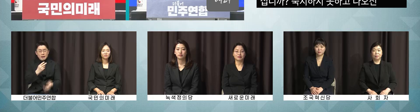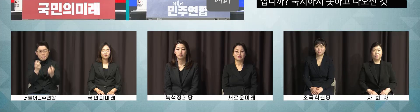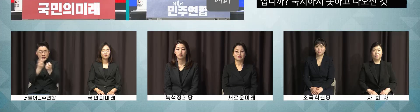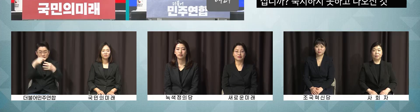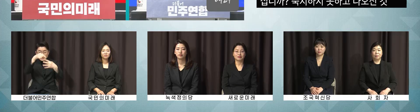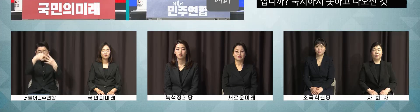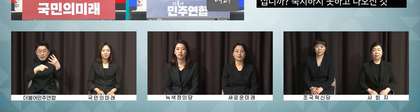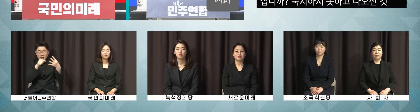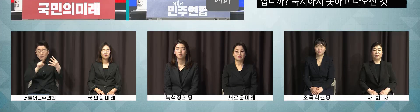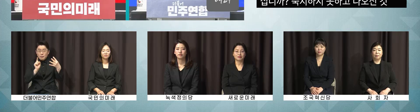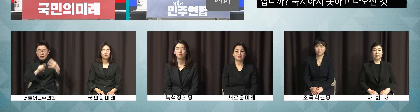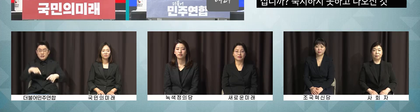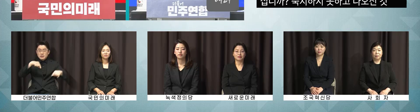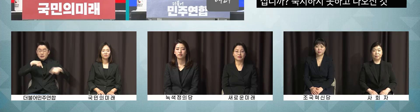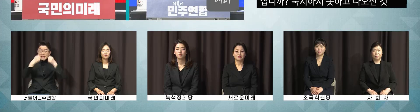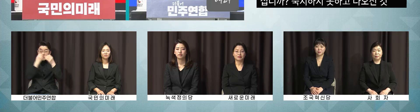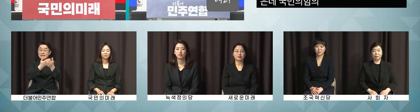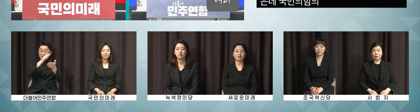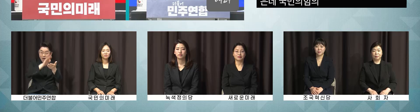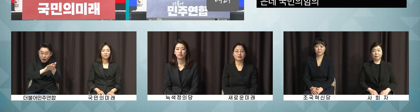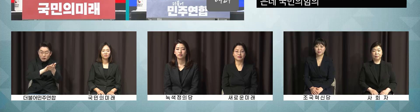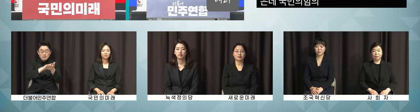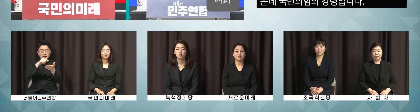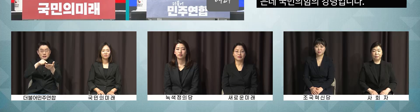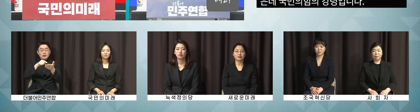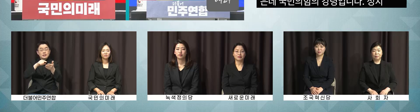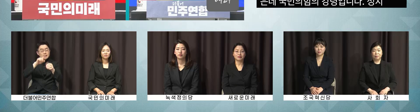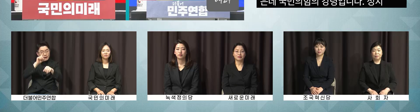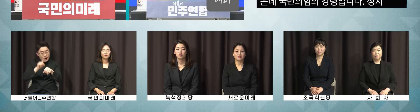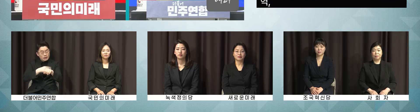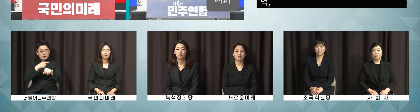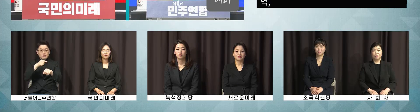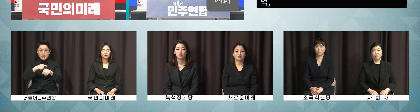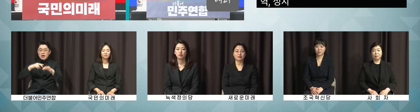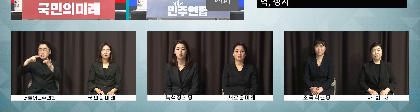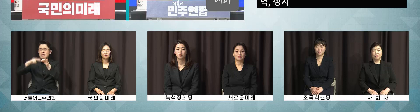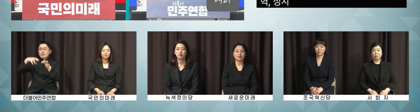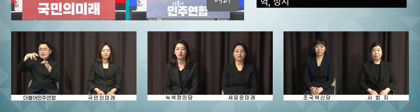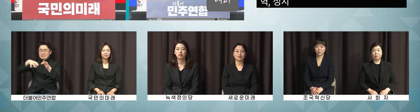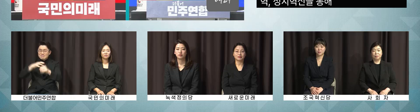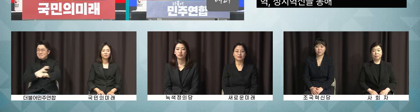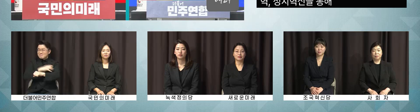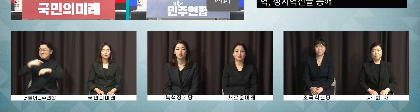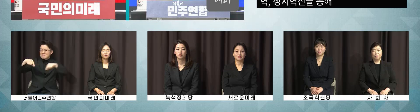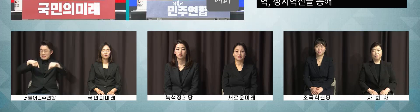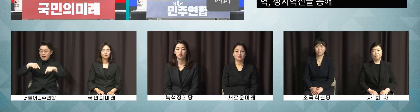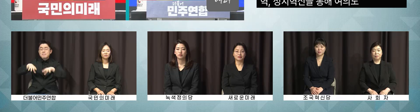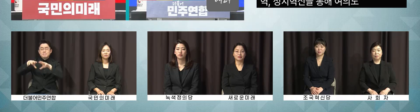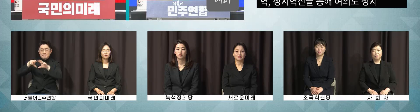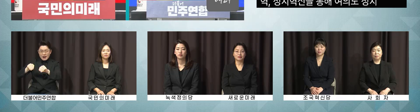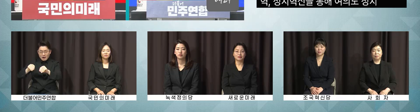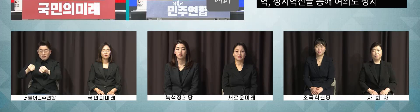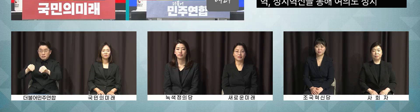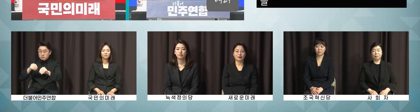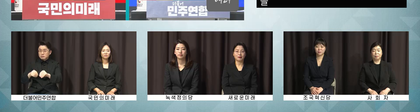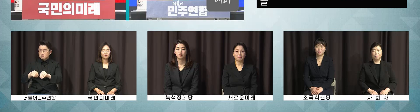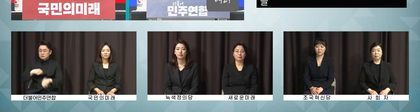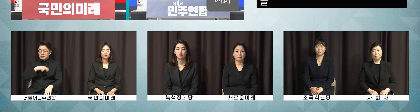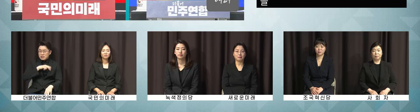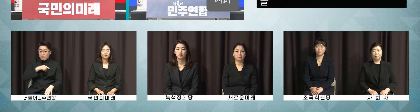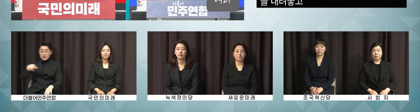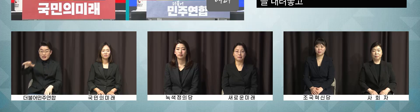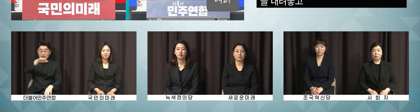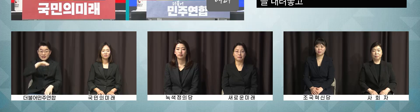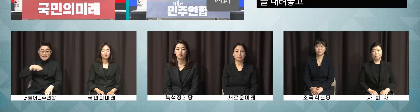강령입니다. 정치개혁과 정치혁신을 통해 여의도 정치의 특권을 내려놓고 동료 시민이